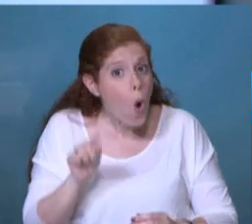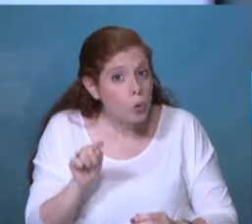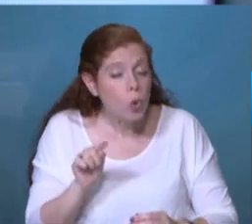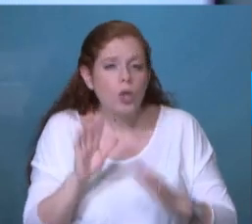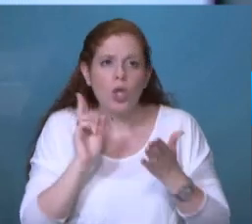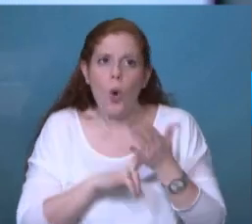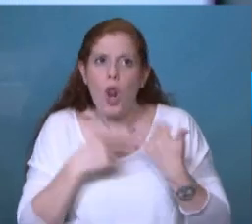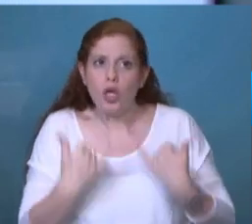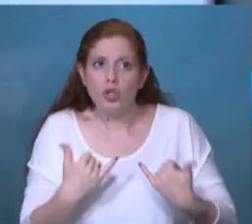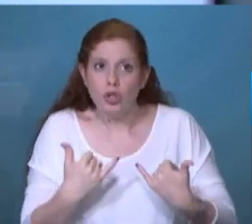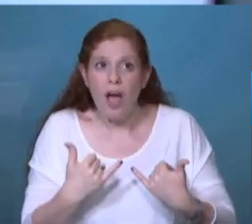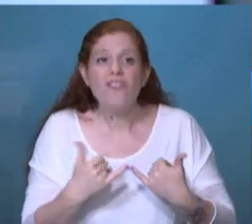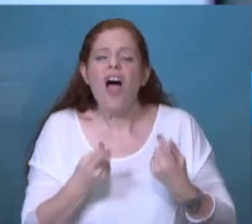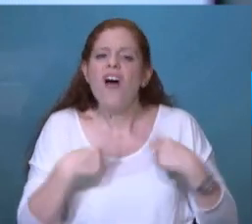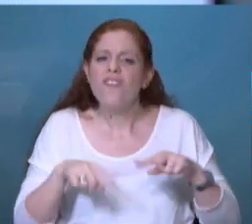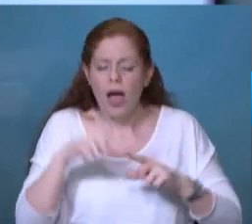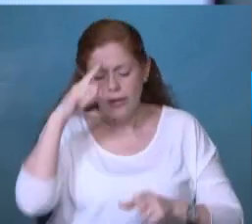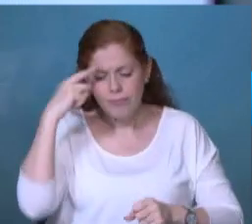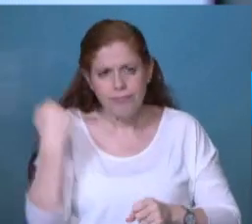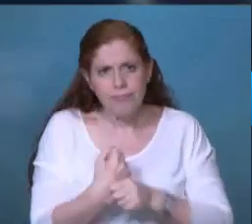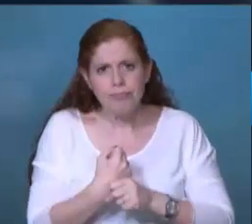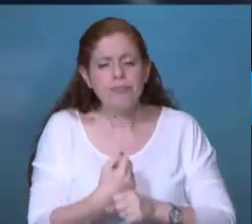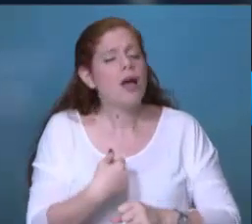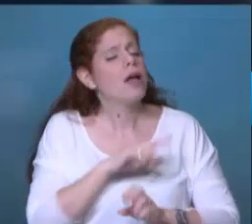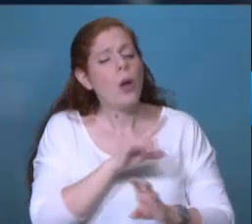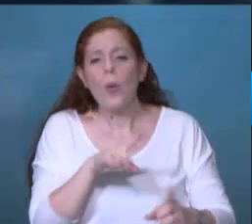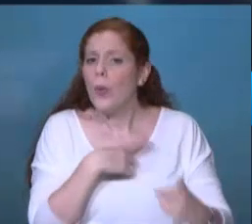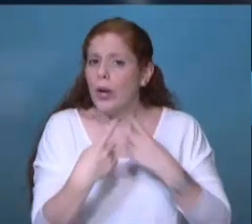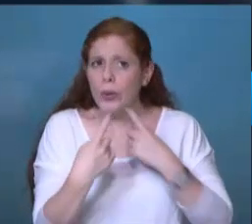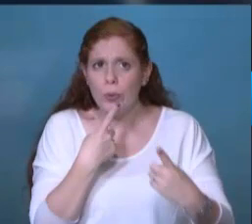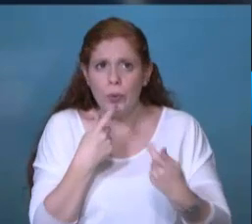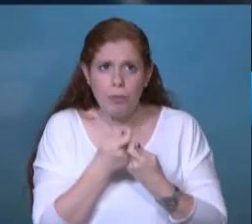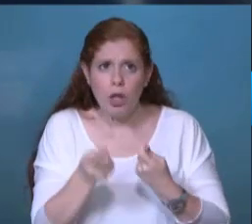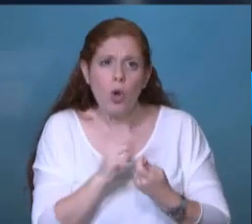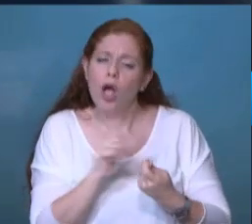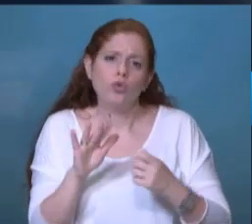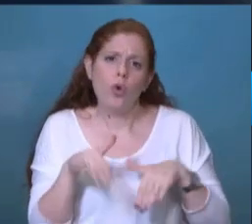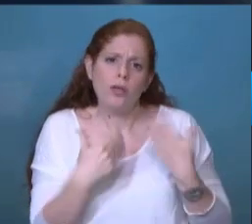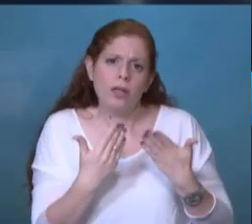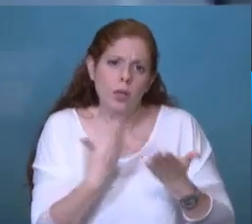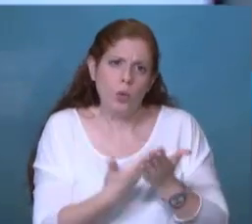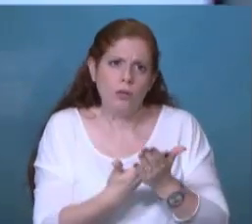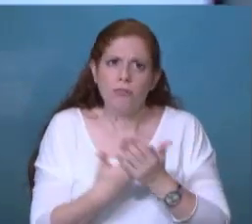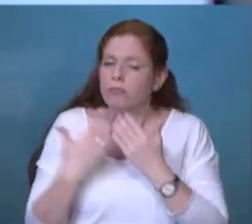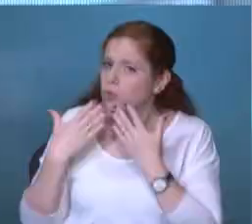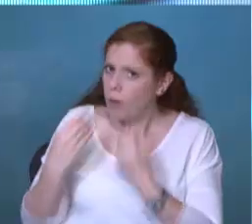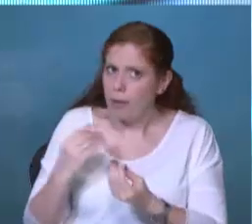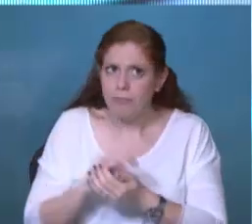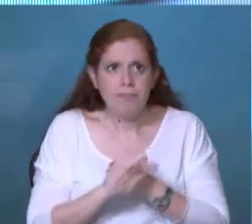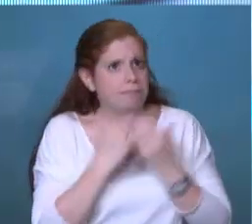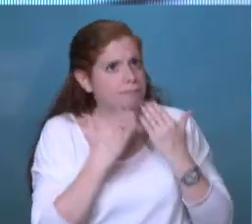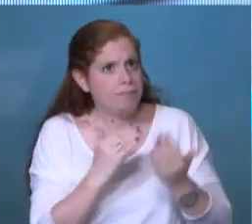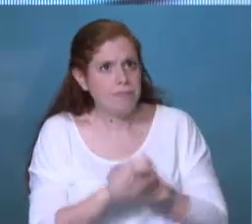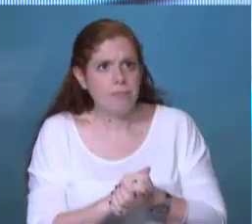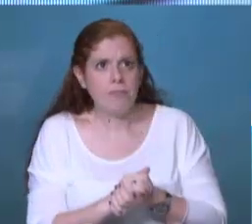לעכשיו, הוועדה עומדת על עמדתה, אנחנו לא נדון בעניינו עד שהוא לא יספק נתונים. תודה רבה, תמר. תודה.